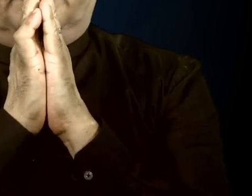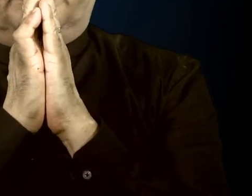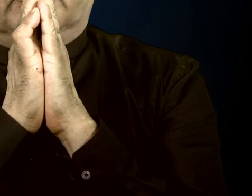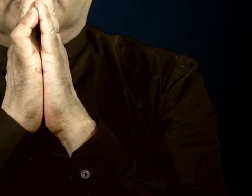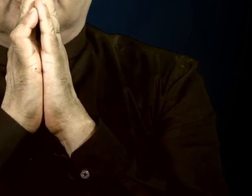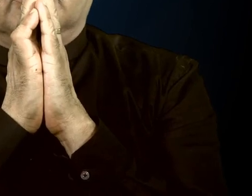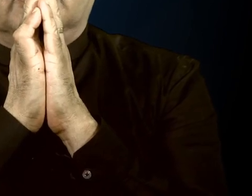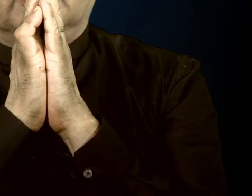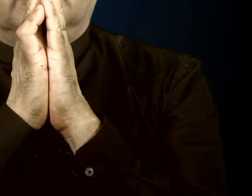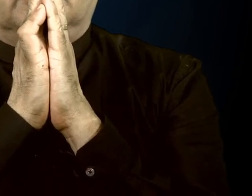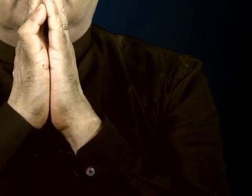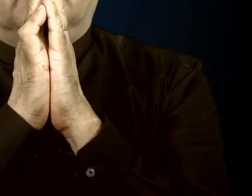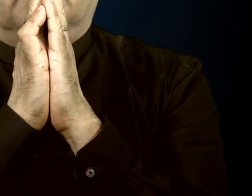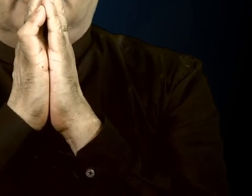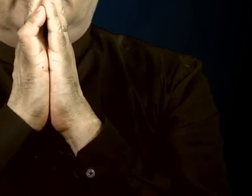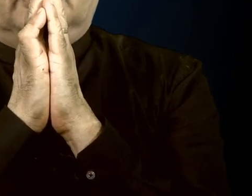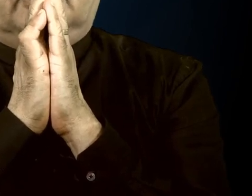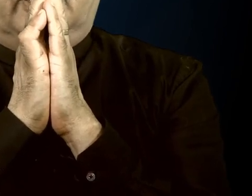ഉൾക്കൊണ്ടുകൊണ്ട്